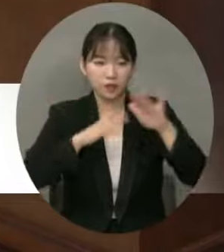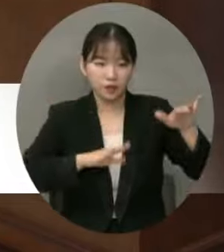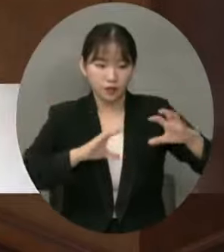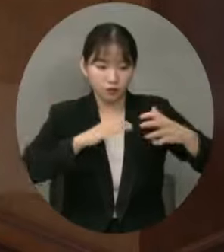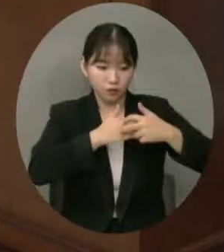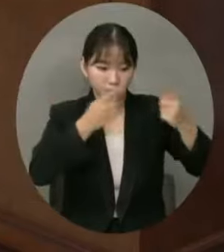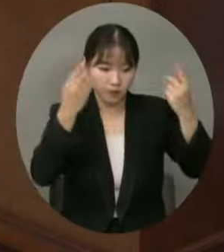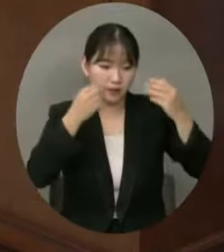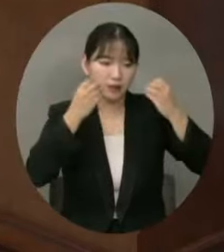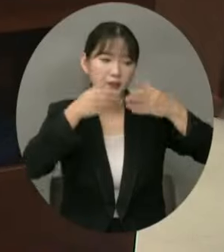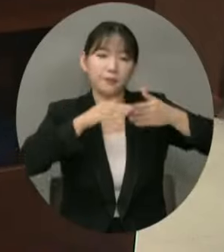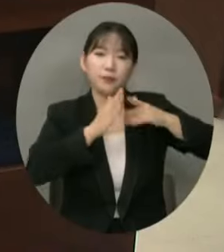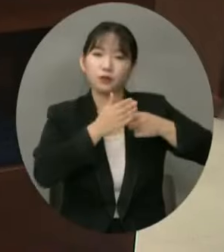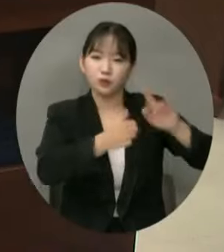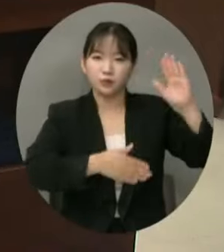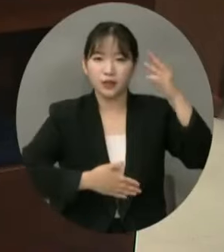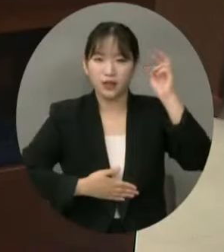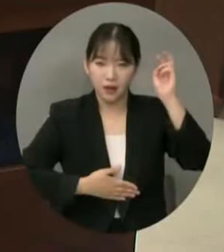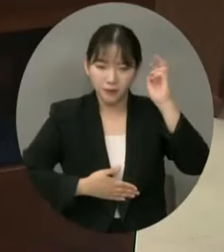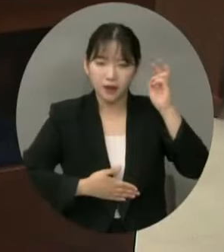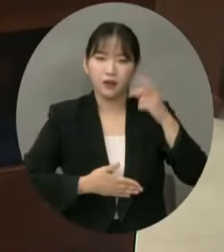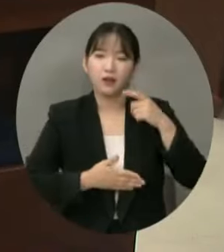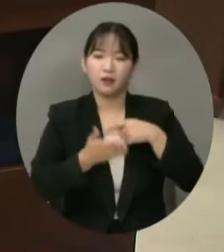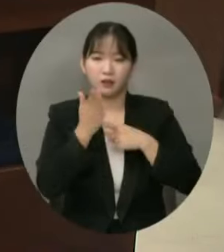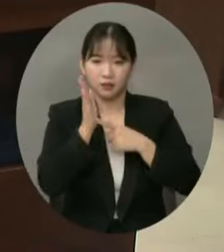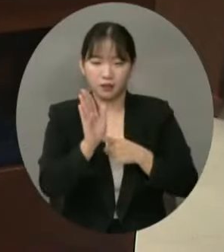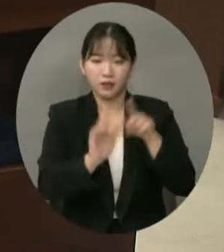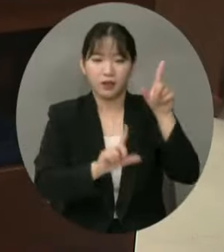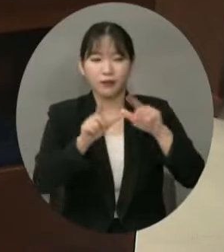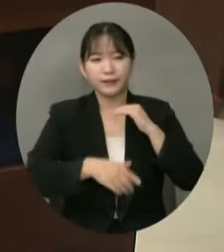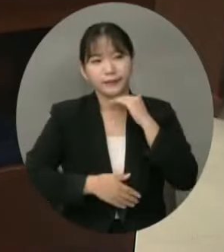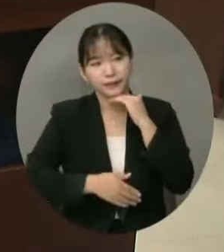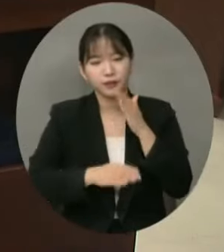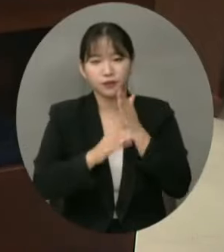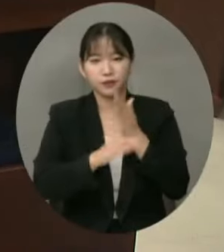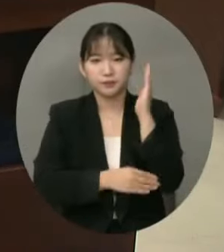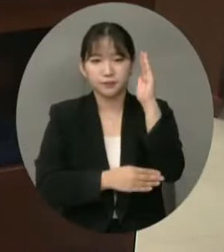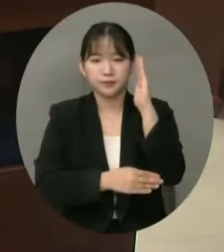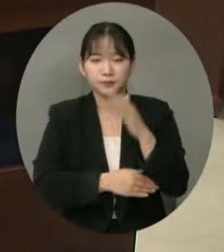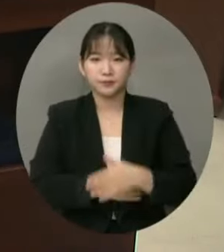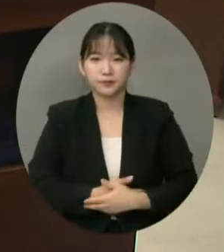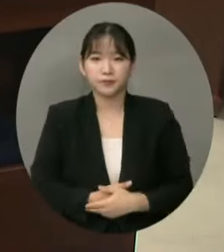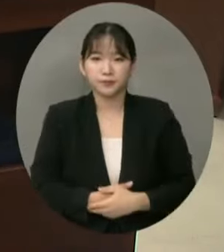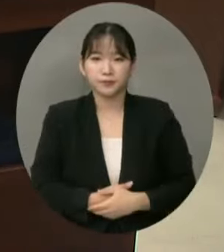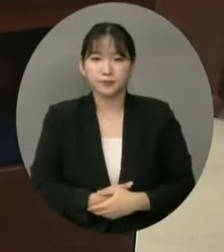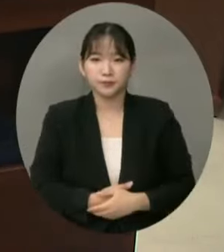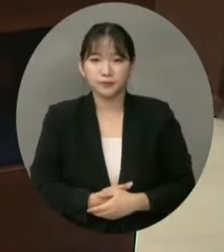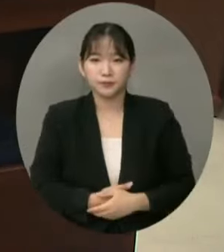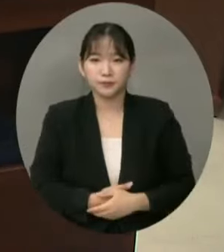국립의대 신는 진행될 것으로 예상된다며 상황을 주시하고 있다고 말했습니다